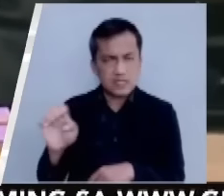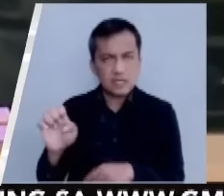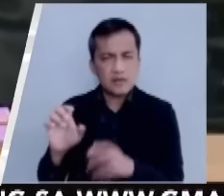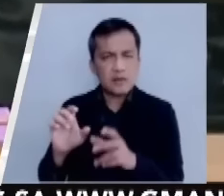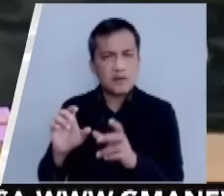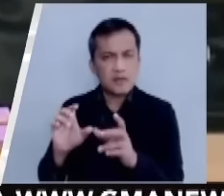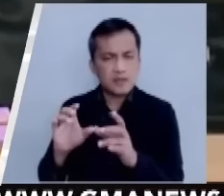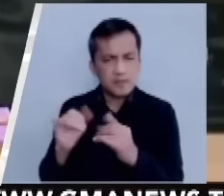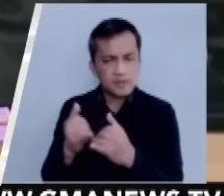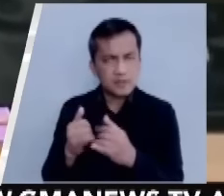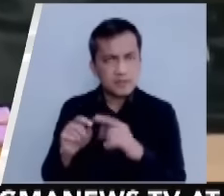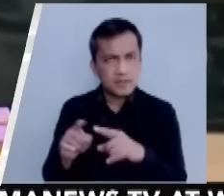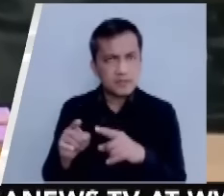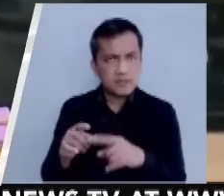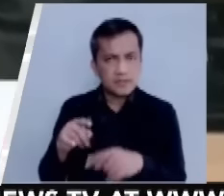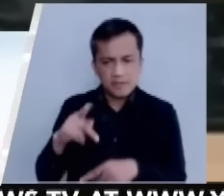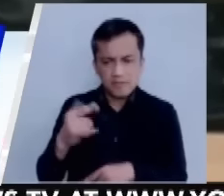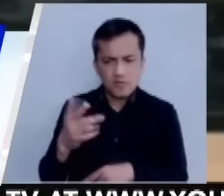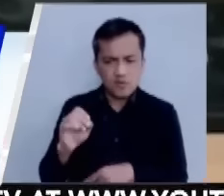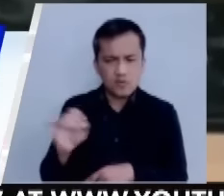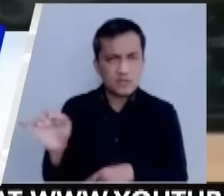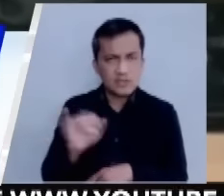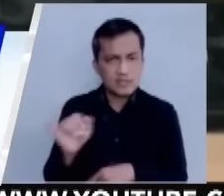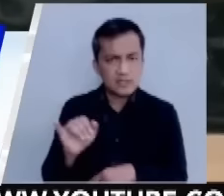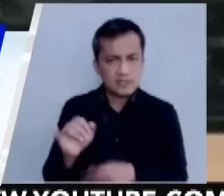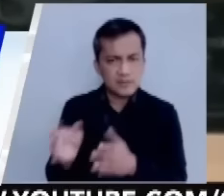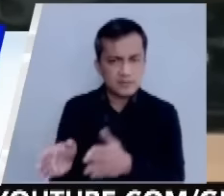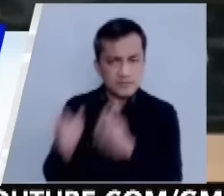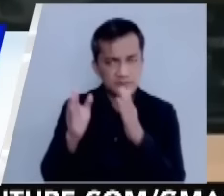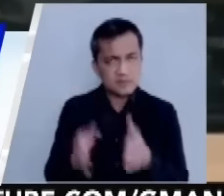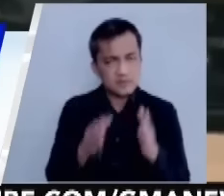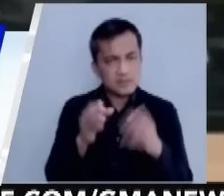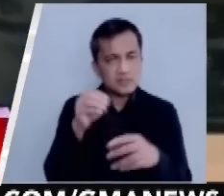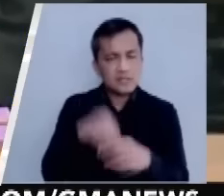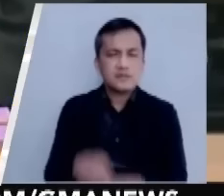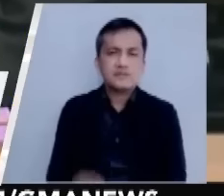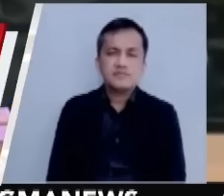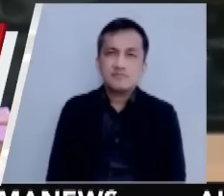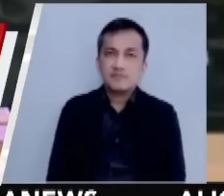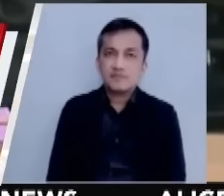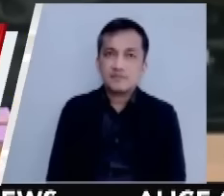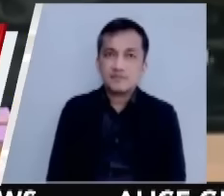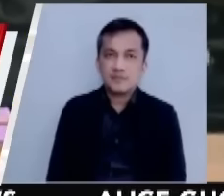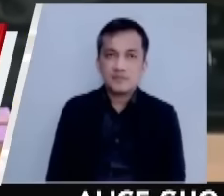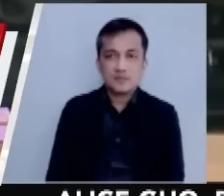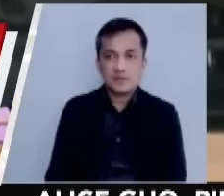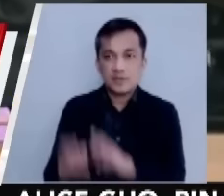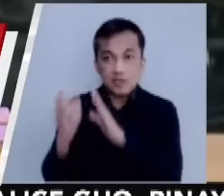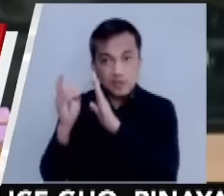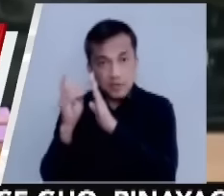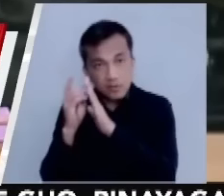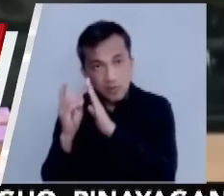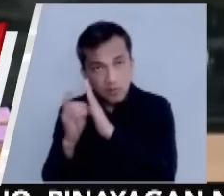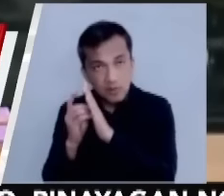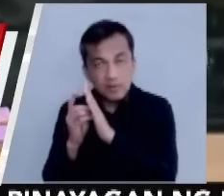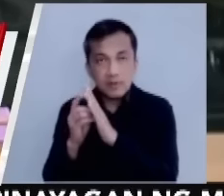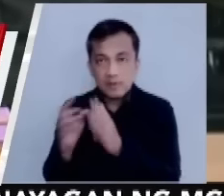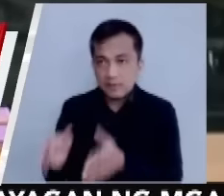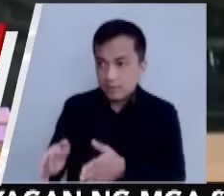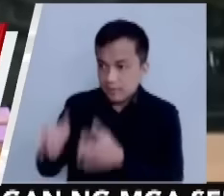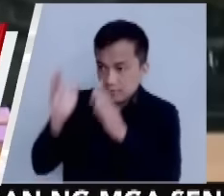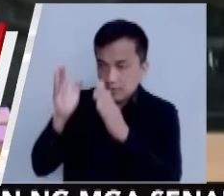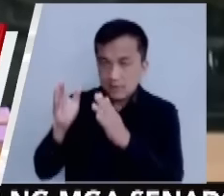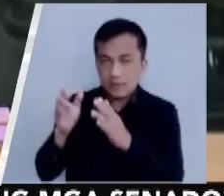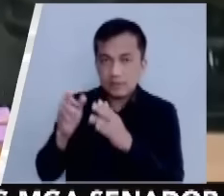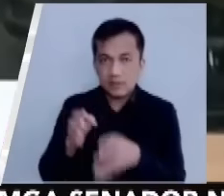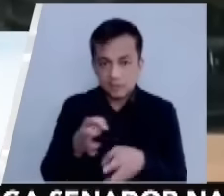may POGO-like facilities din sa loob. May dorm-style facilities, may restricted area